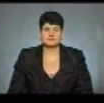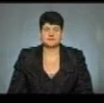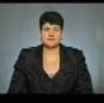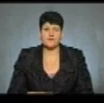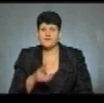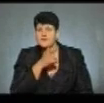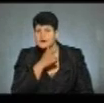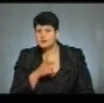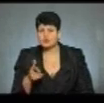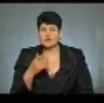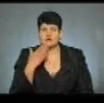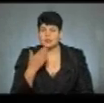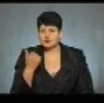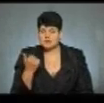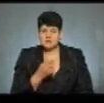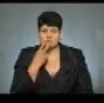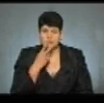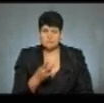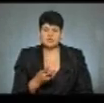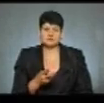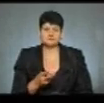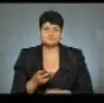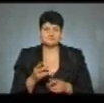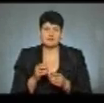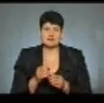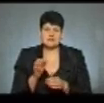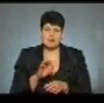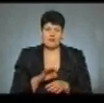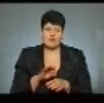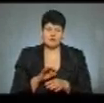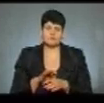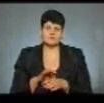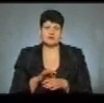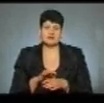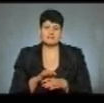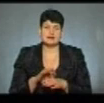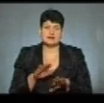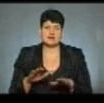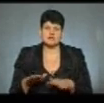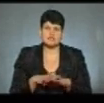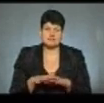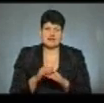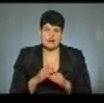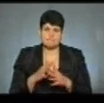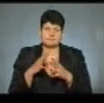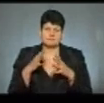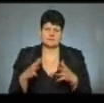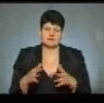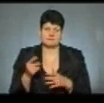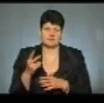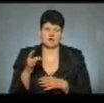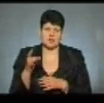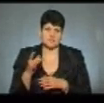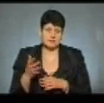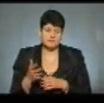Протягом останнього тижня ми відмічаємо стабільну захворюваність дитячого населення, яка перевищує епідпоріг приблизно в